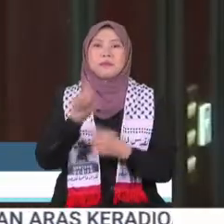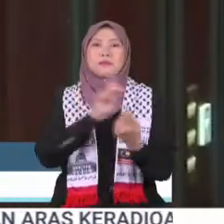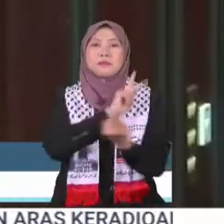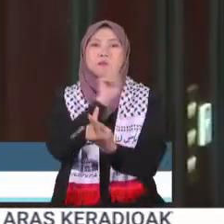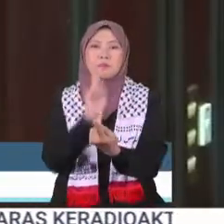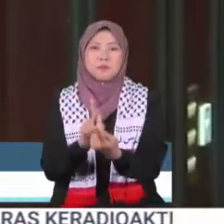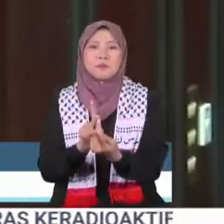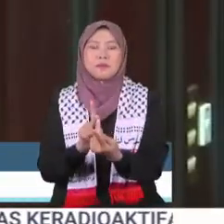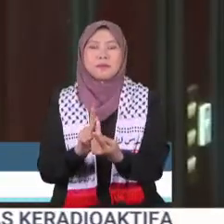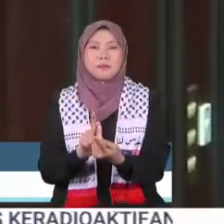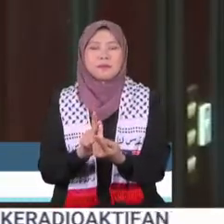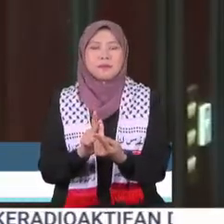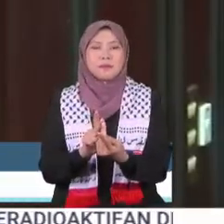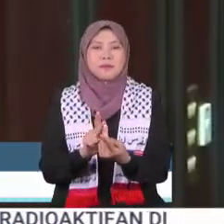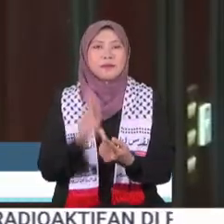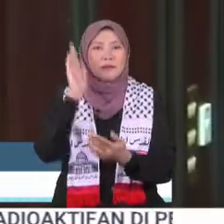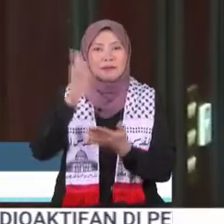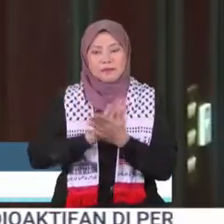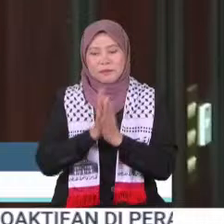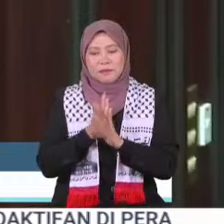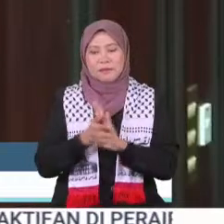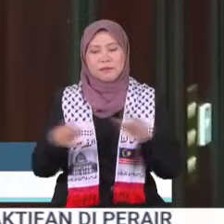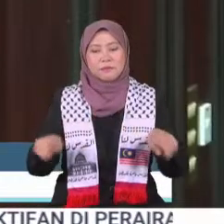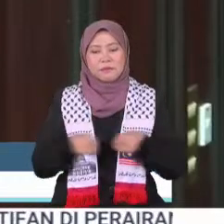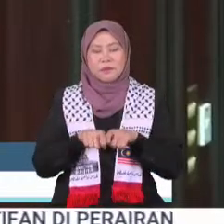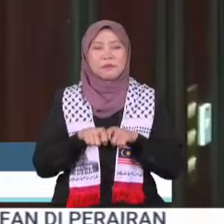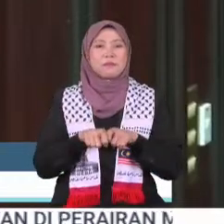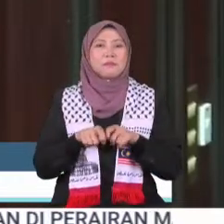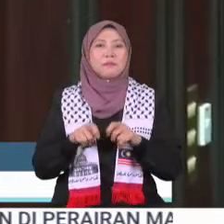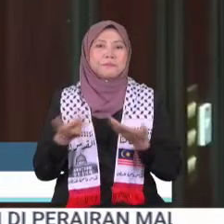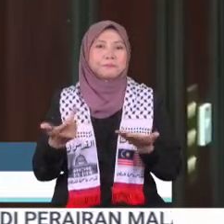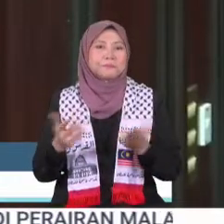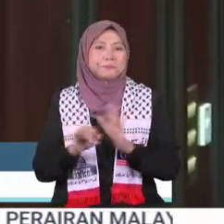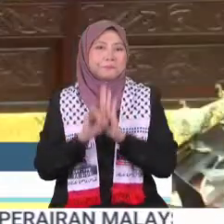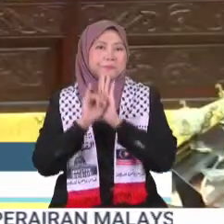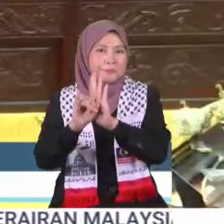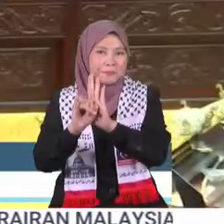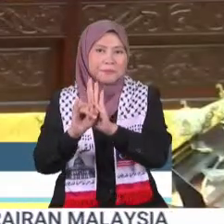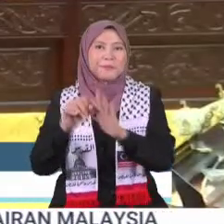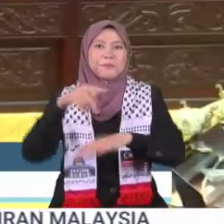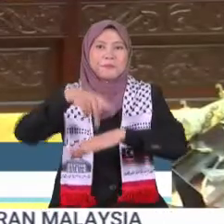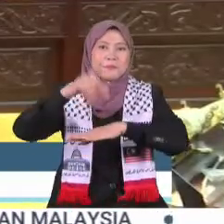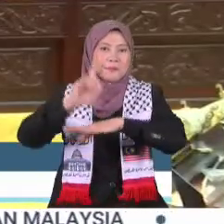bersesuaian dan akan menjadikan sebagai ikon di Puan Rikson.